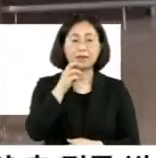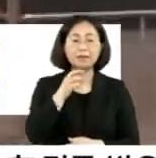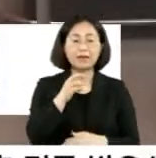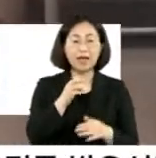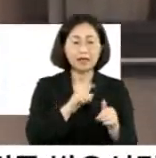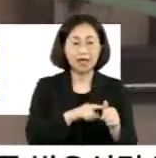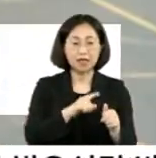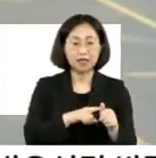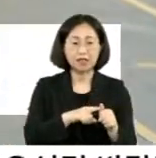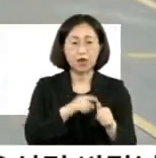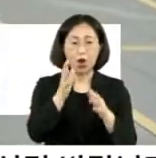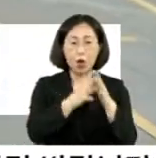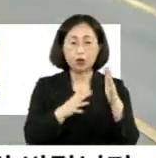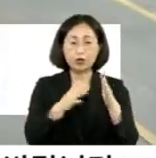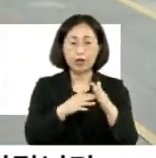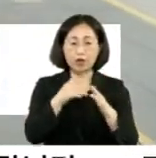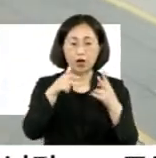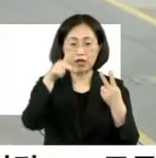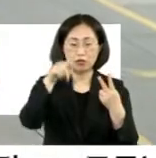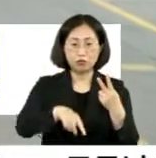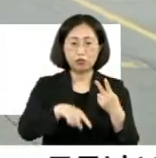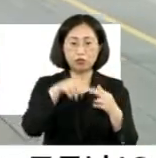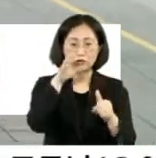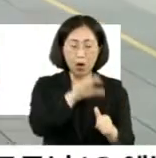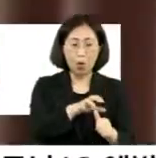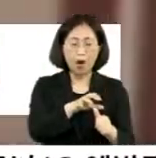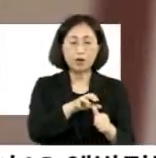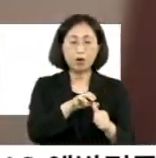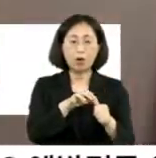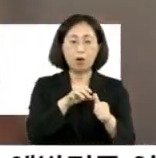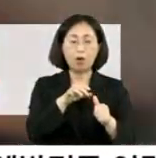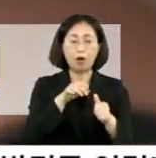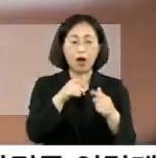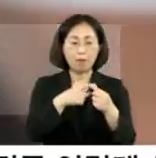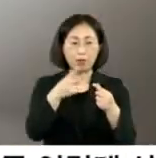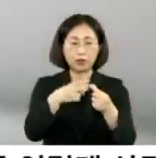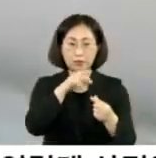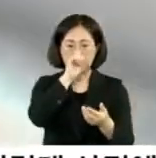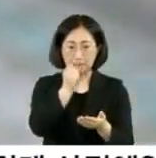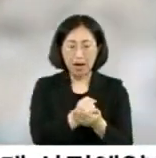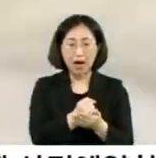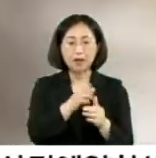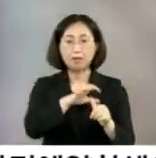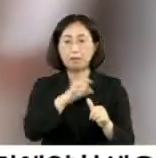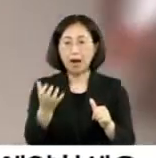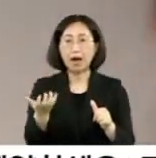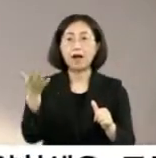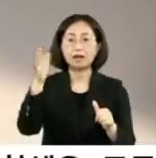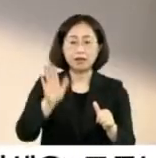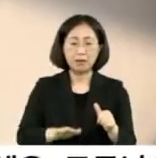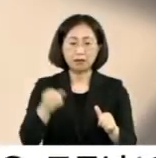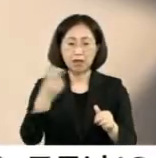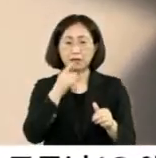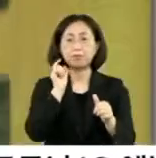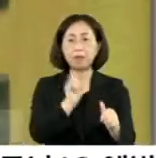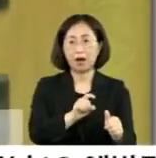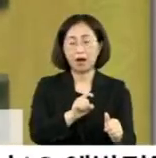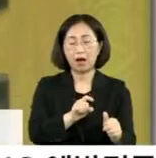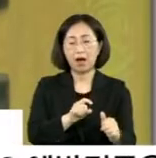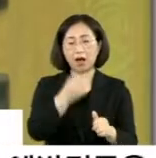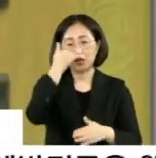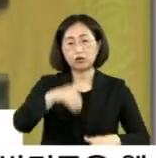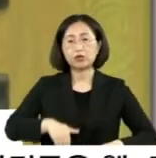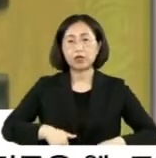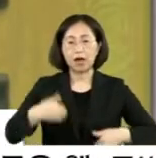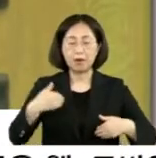공주에서 2주 자가격리하는 동안 두 차례 음성이 나와 지난 23일 격리가 해제됐지만 다시 확진 판정을 받는 등